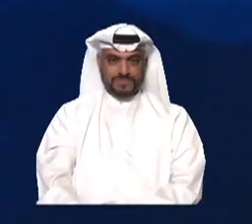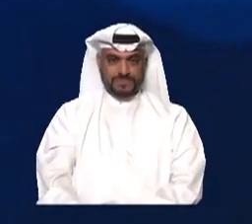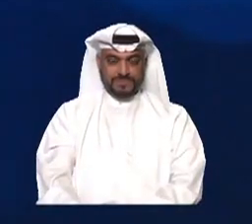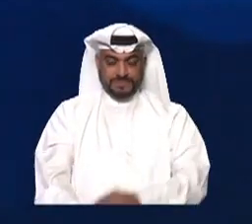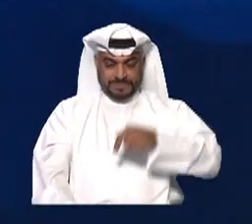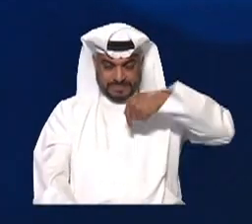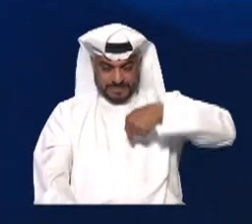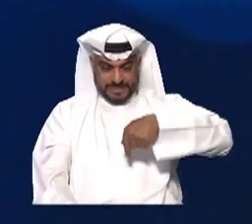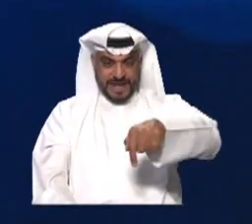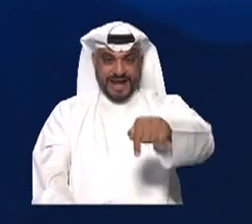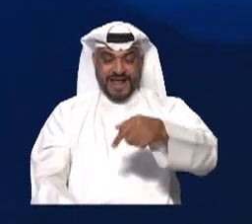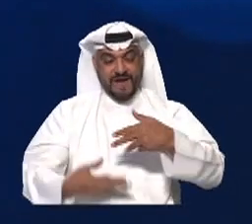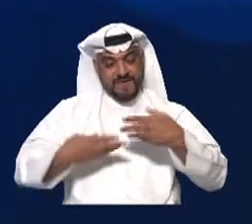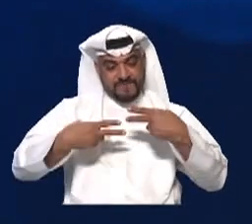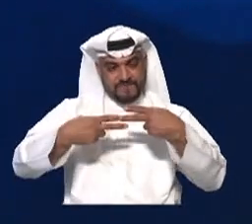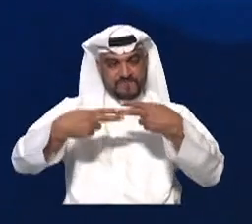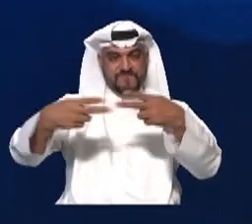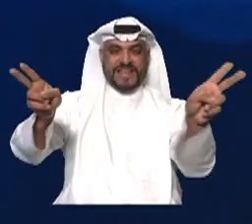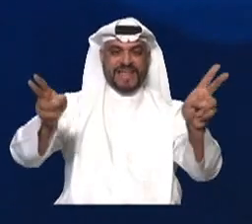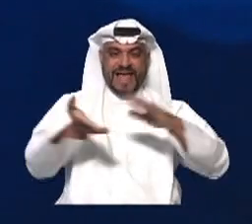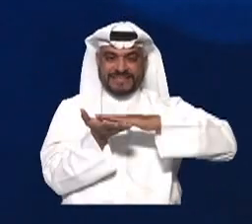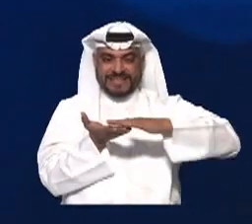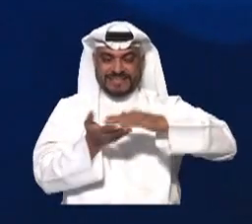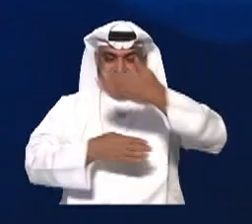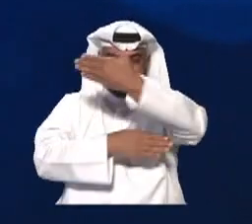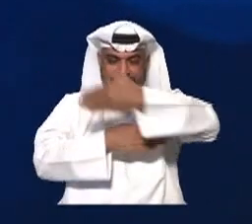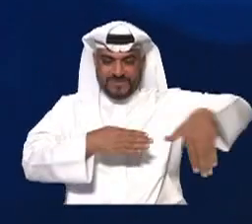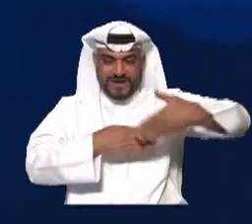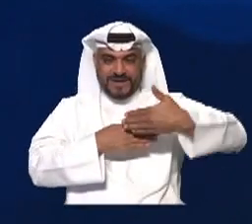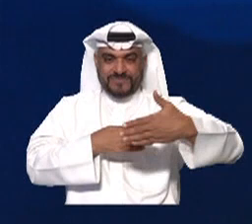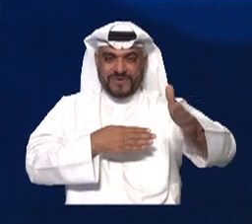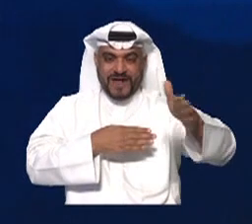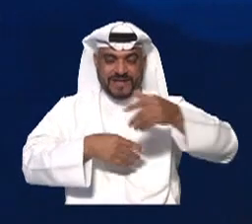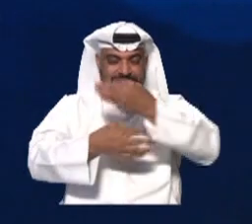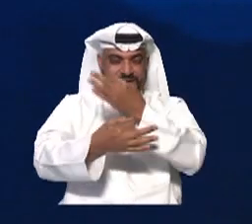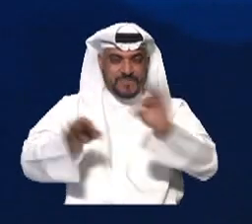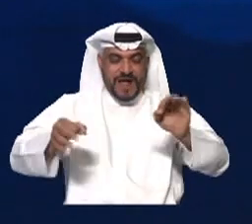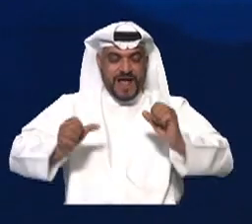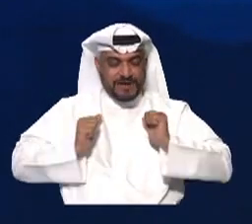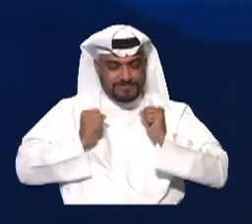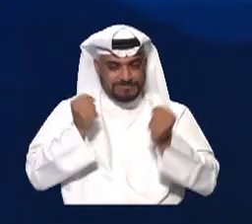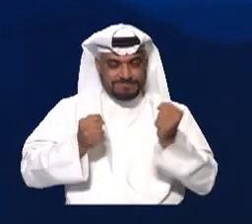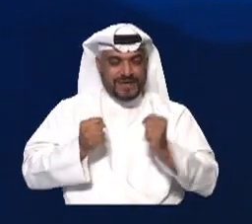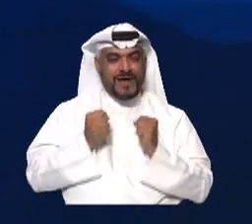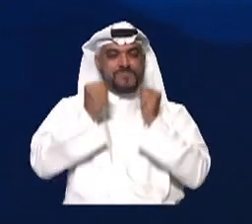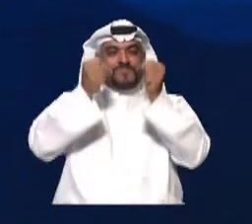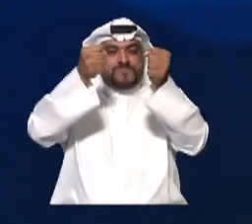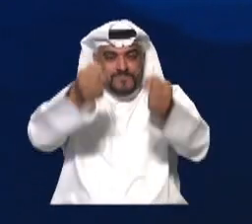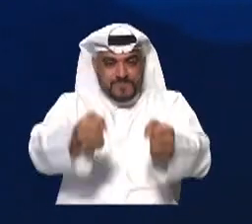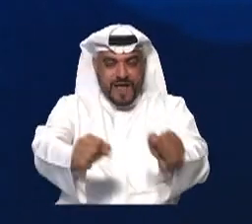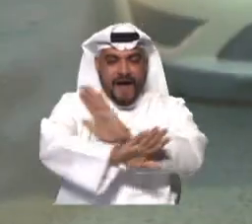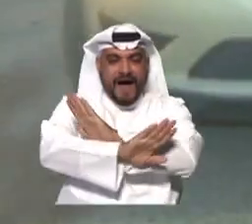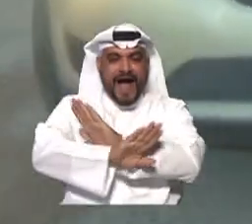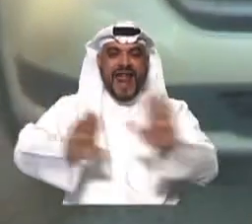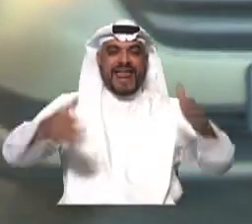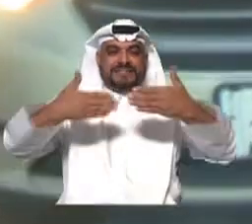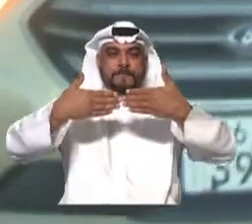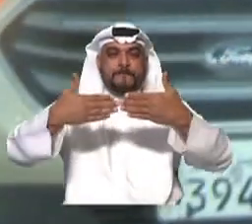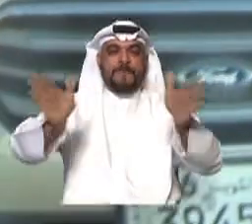تشهد المنافذ الحدودية البرية حركة عبور المواطنين المسافرين، وذلك عملا بقرار السماح